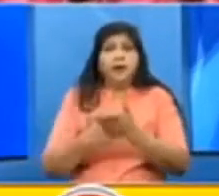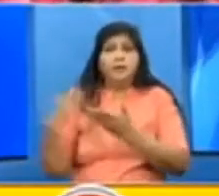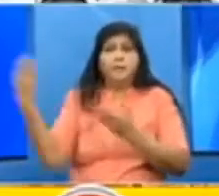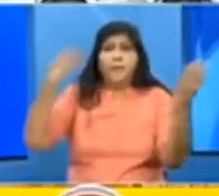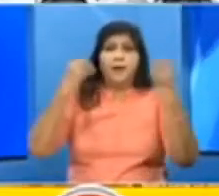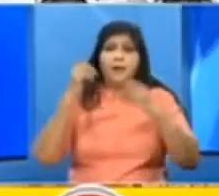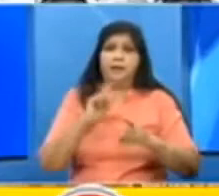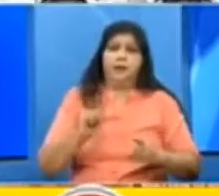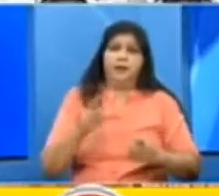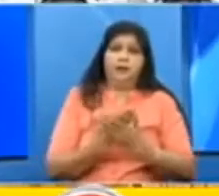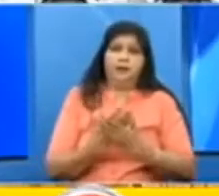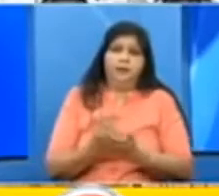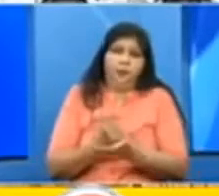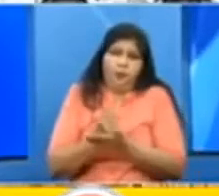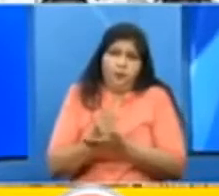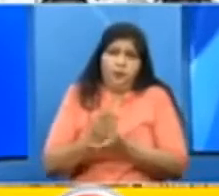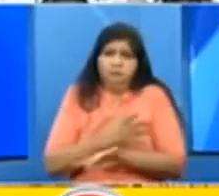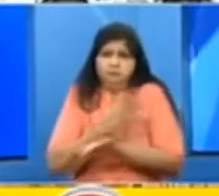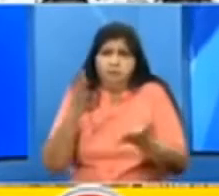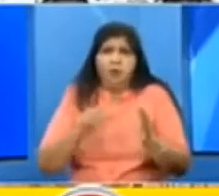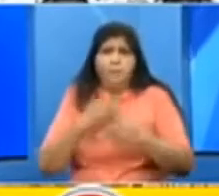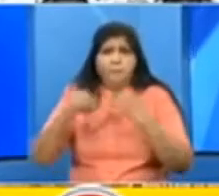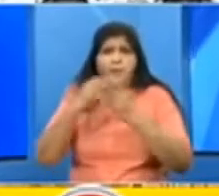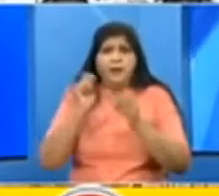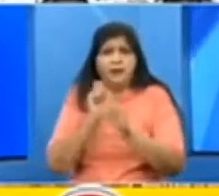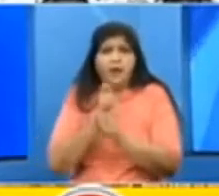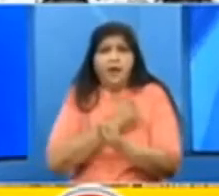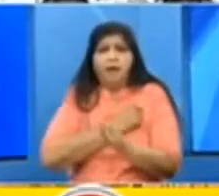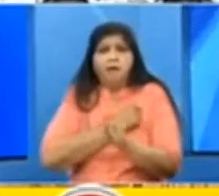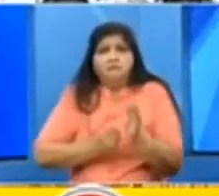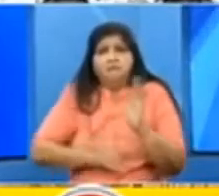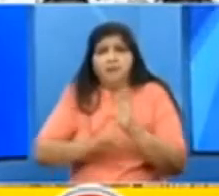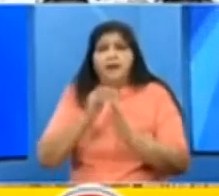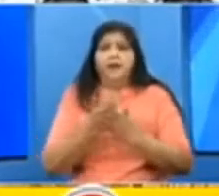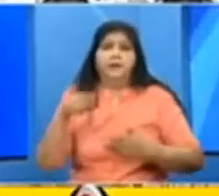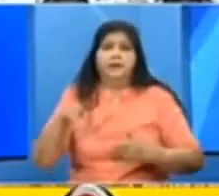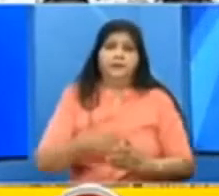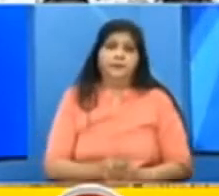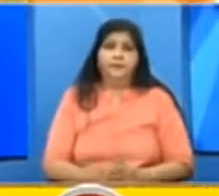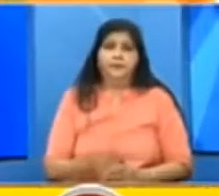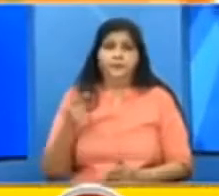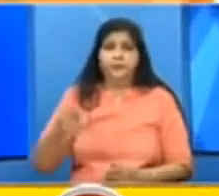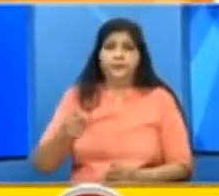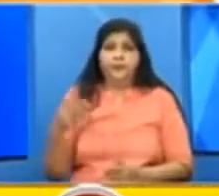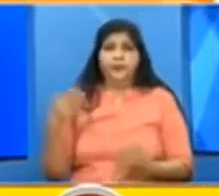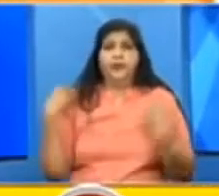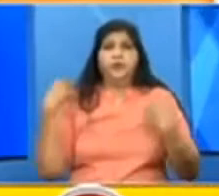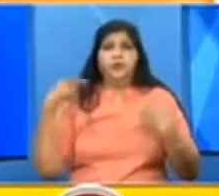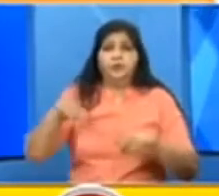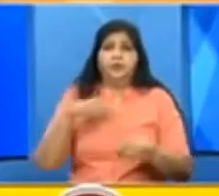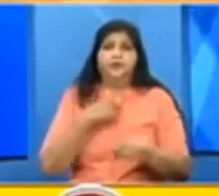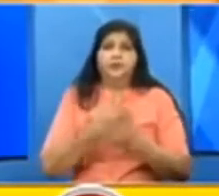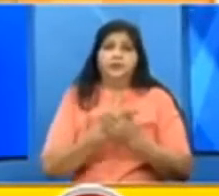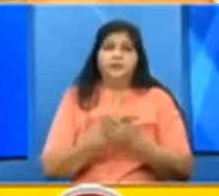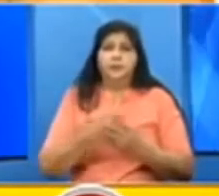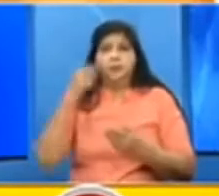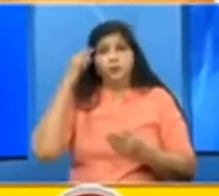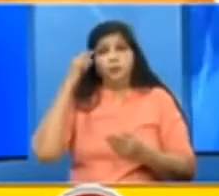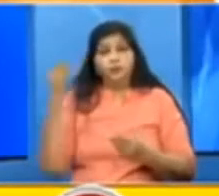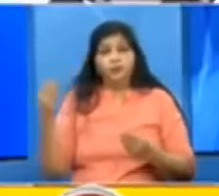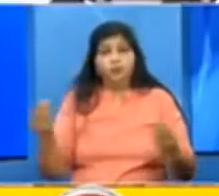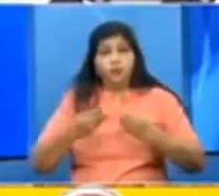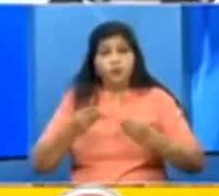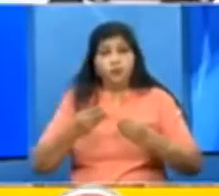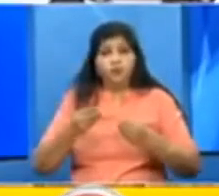पड़े। यही तो आत्मनिर्भरता की बात है। साथियों, जब हम कुछ नया करने का सोचते हैं,